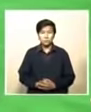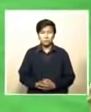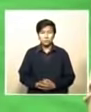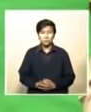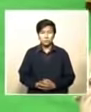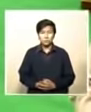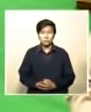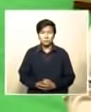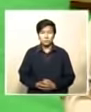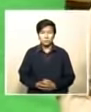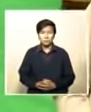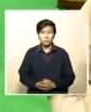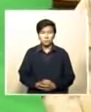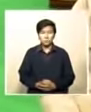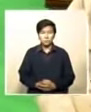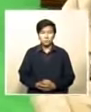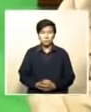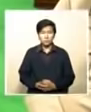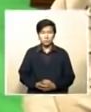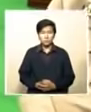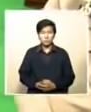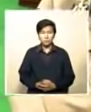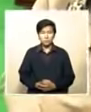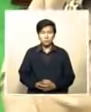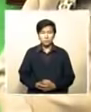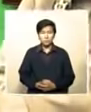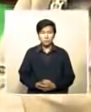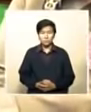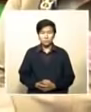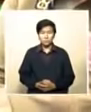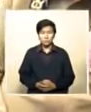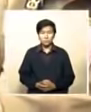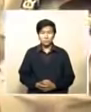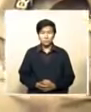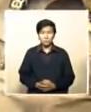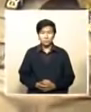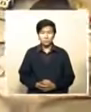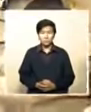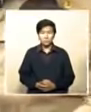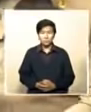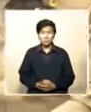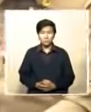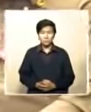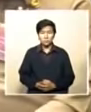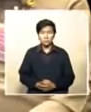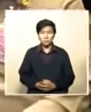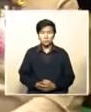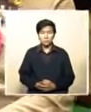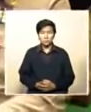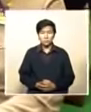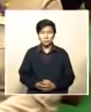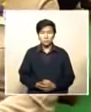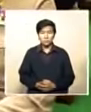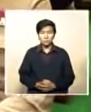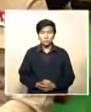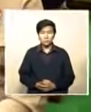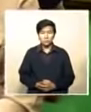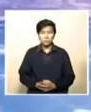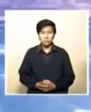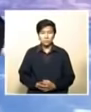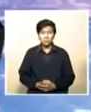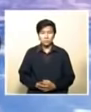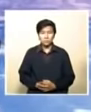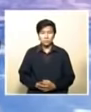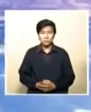วลาพอสมควรมีผู้สื่อข่าวท่านใดจะได้ถามคำถามตรงนี้สัก 2-3 คำถามดีไหมครับพอเราล่วงเวลามาพอสม